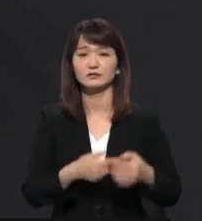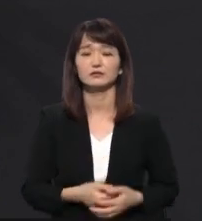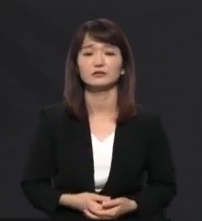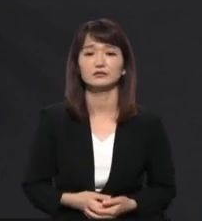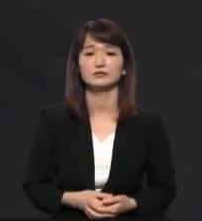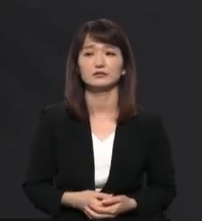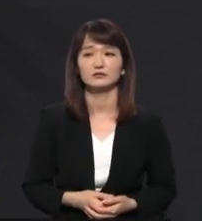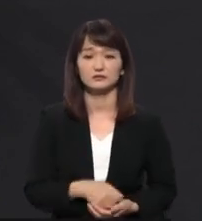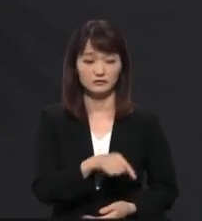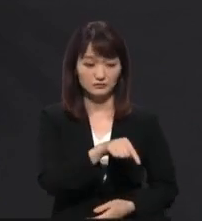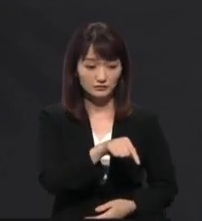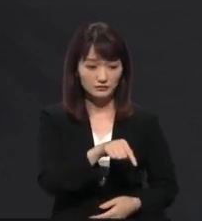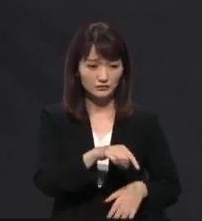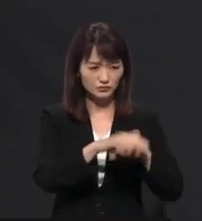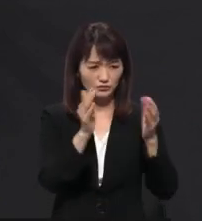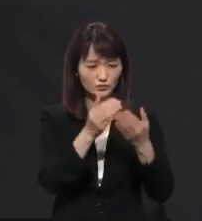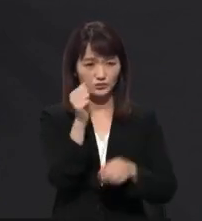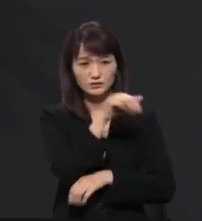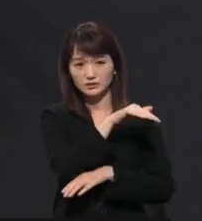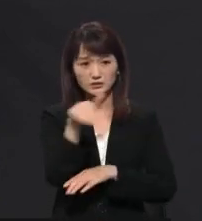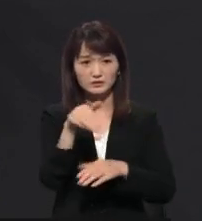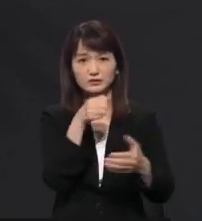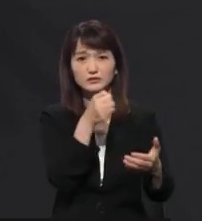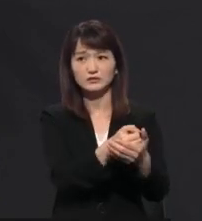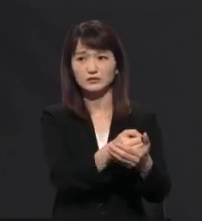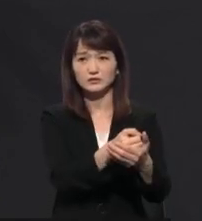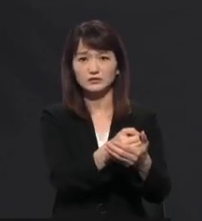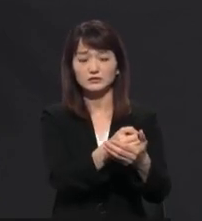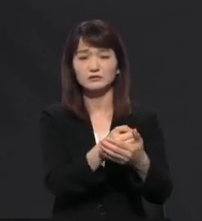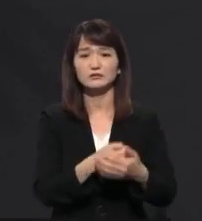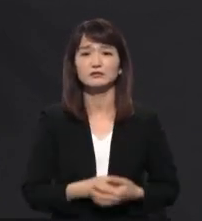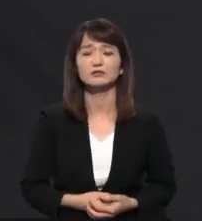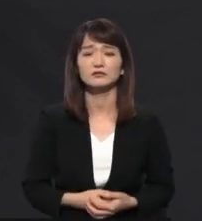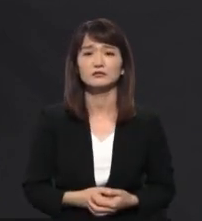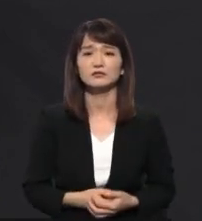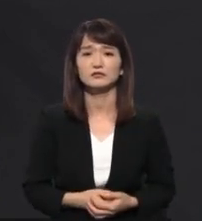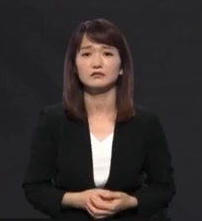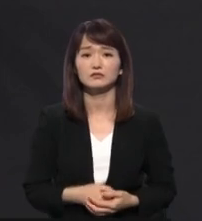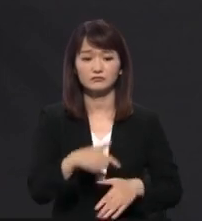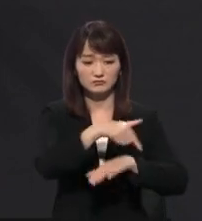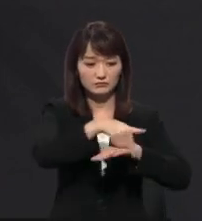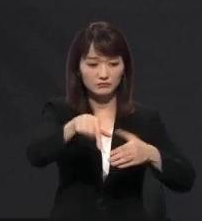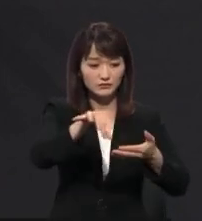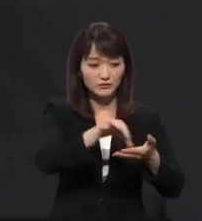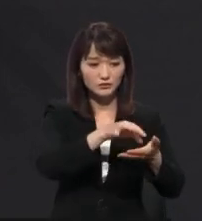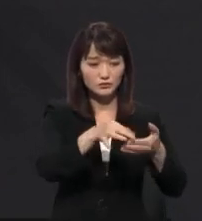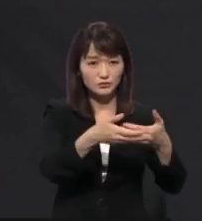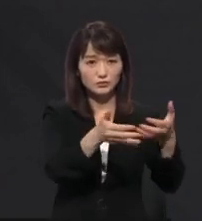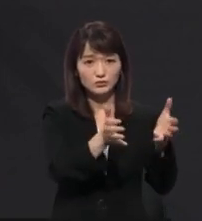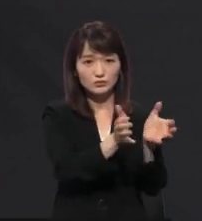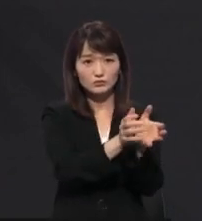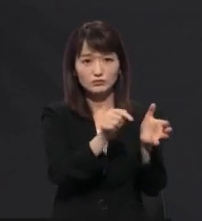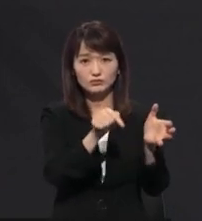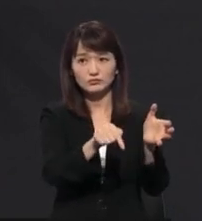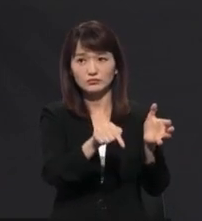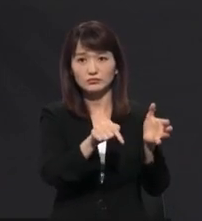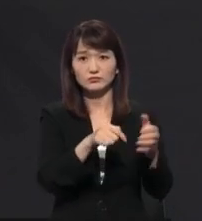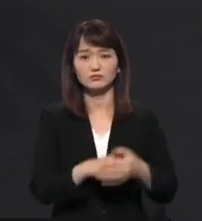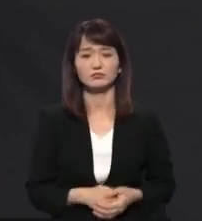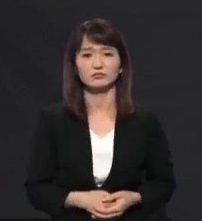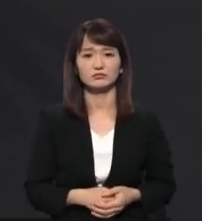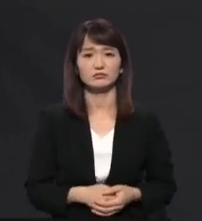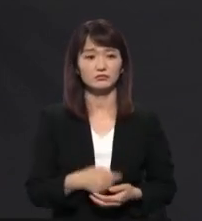거기서 모든 기준을 정하고 실리는 전하는데 기획재정부 장관께서는 실링 내에서 그러면 너희들이